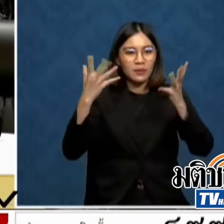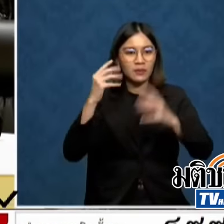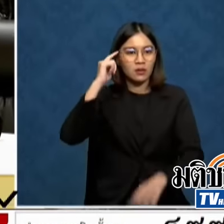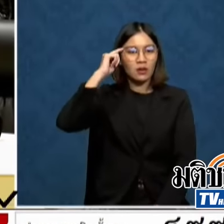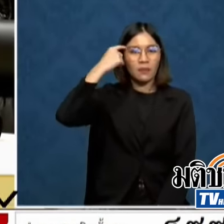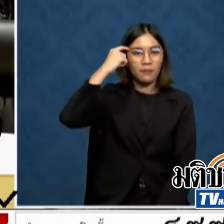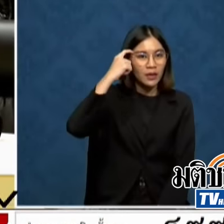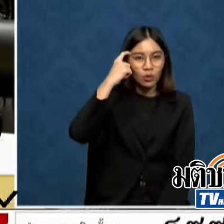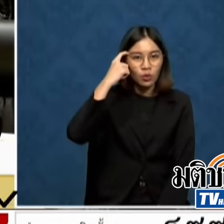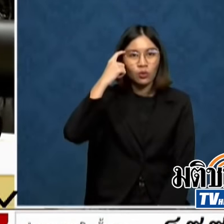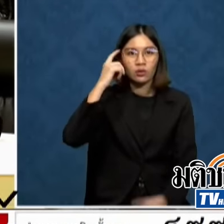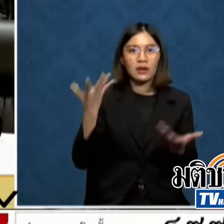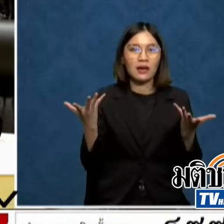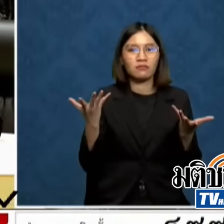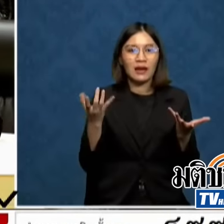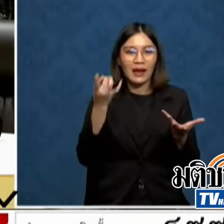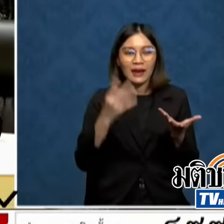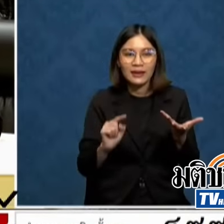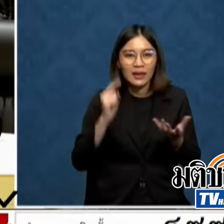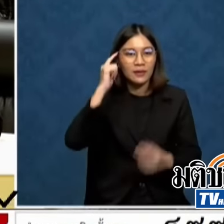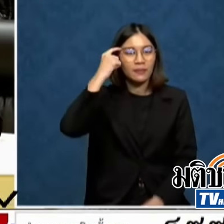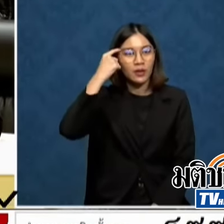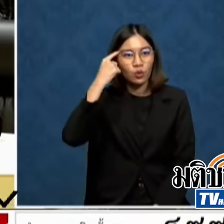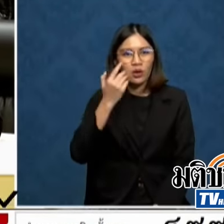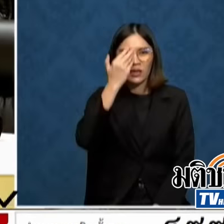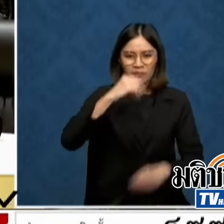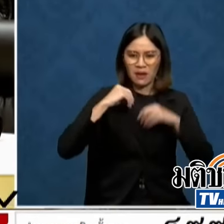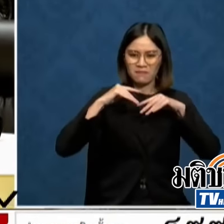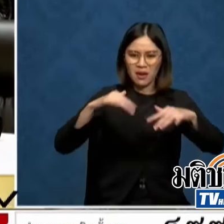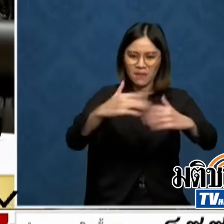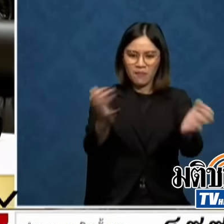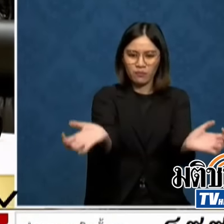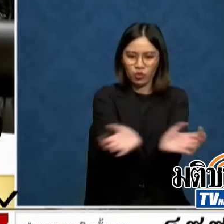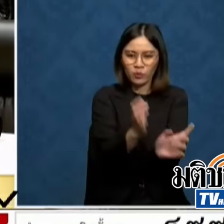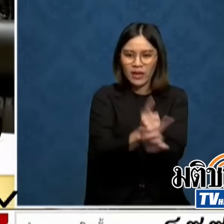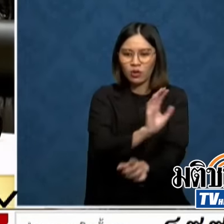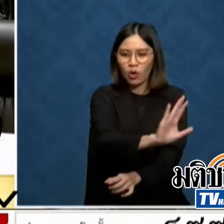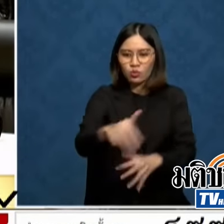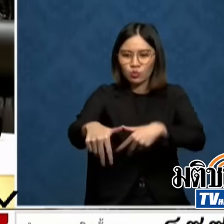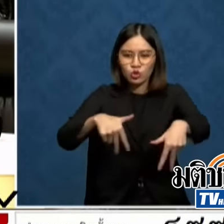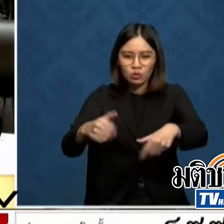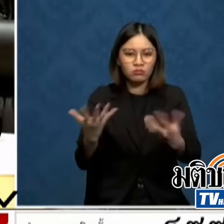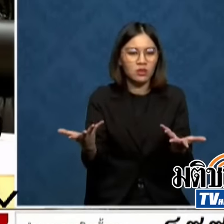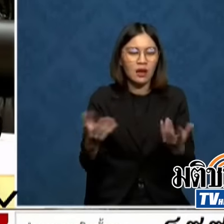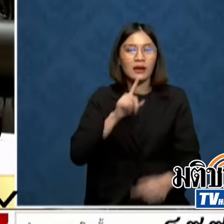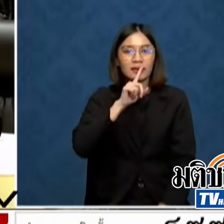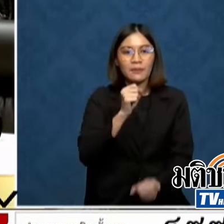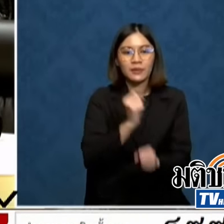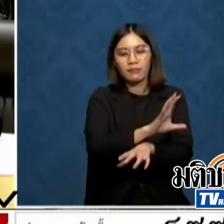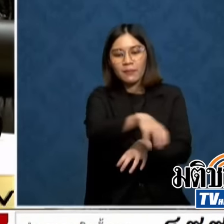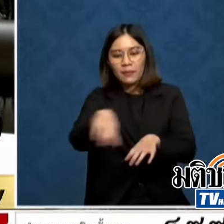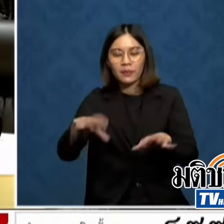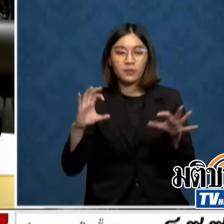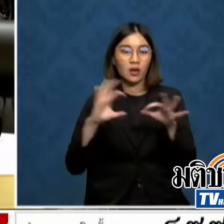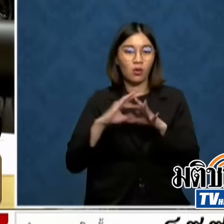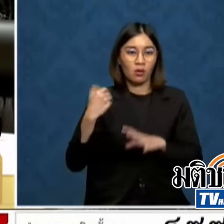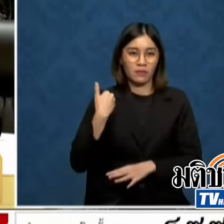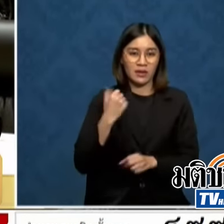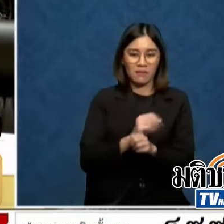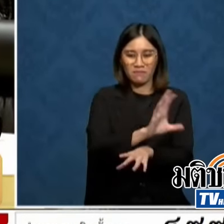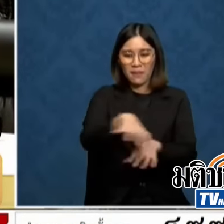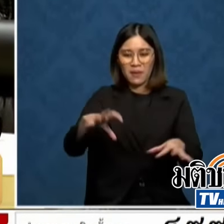ม่รู้ไม่เห็นว่าเป็นไปยังไงถึงมาระบาดในบ่อชาวบ้านได้ผมก็เลยถามไปยังหน่วยงานที่เกี่ยวข้องหน่วย